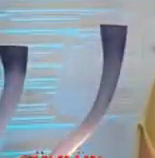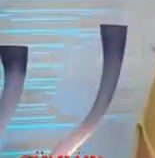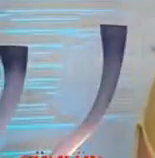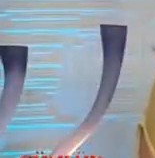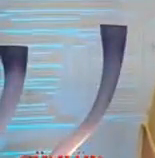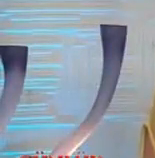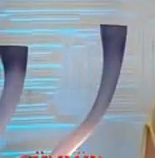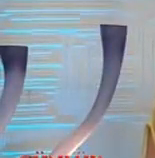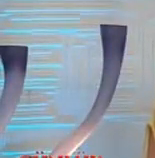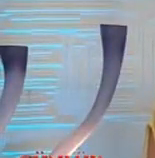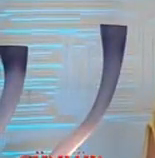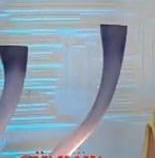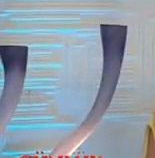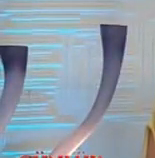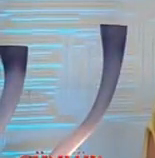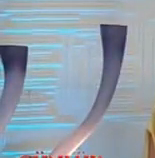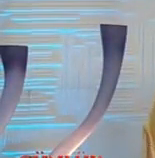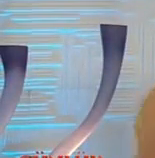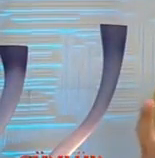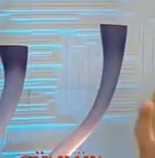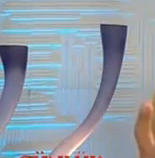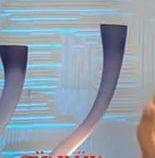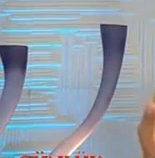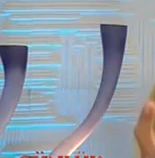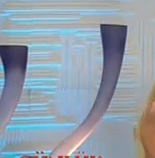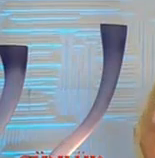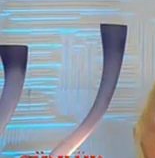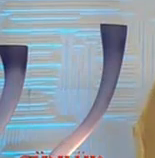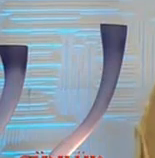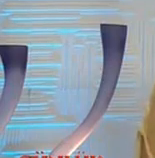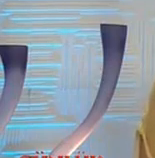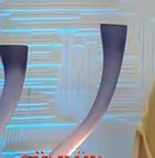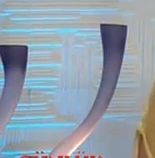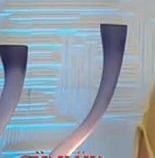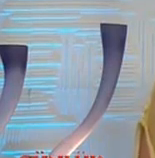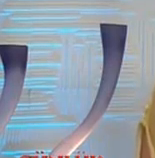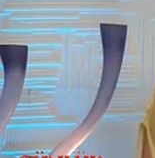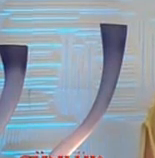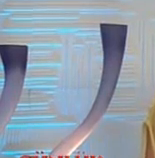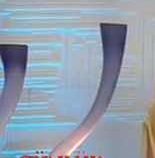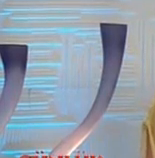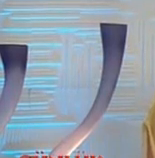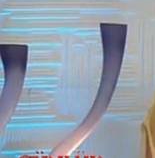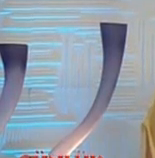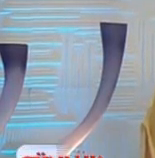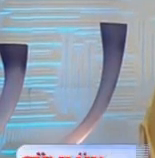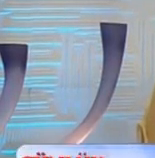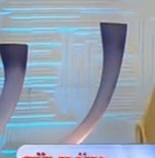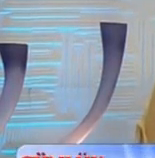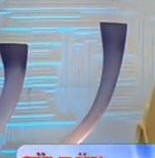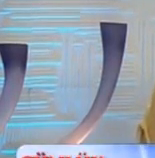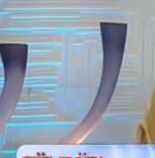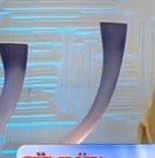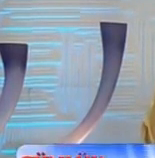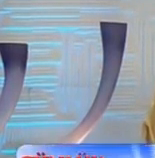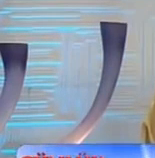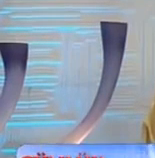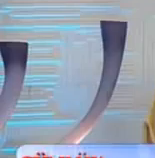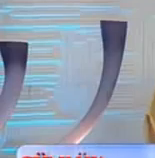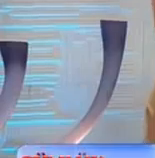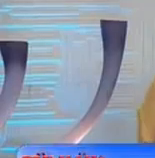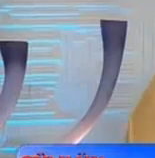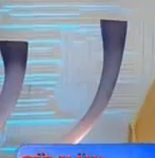Efendim merhabalar. Hayata dair merak ettiğiniz her şeyi biliyorsunuz programımızda bulabiliyorsunuz. O yüzden her gün televizyonunuzun başında olun.